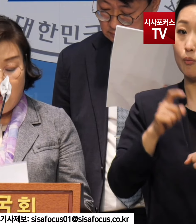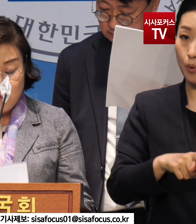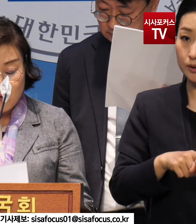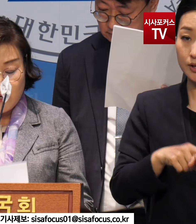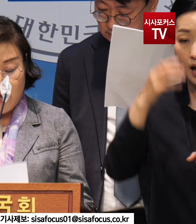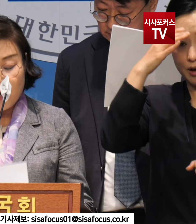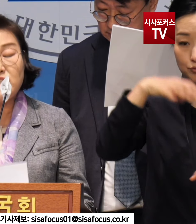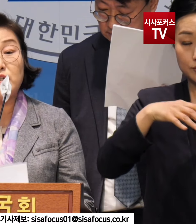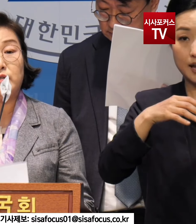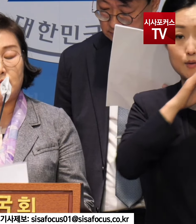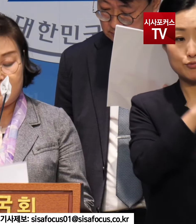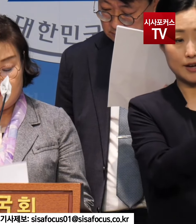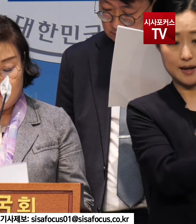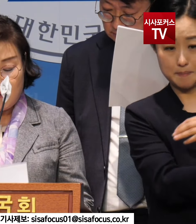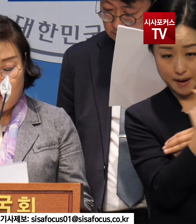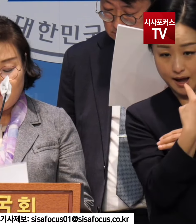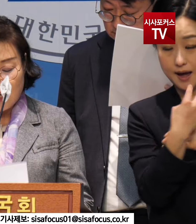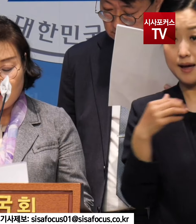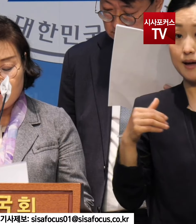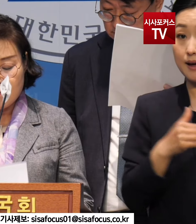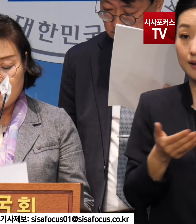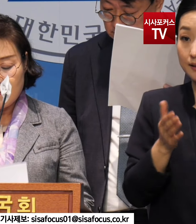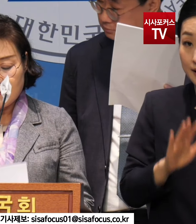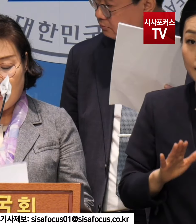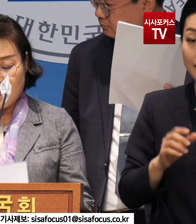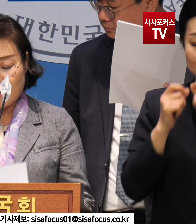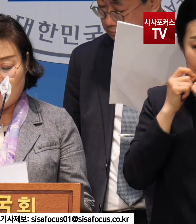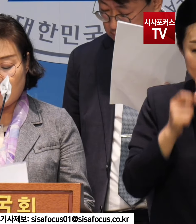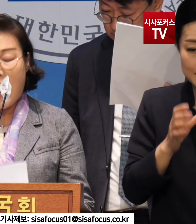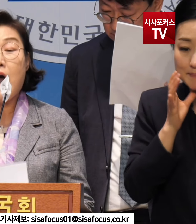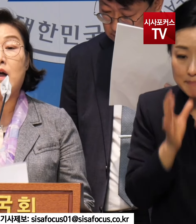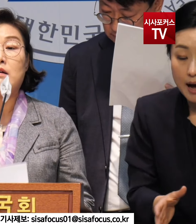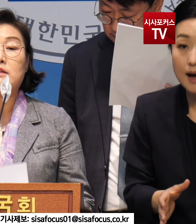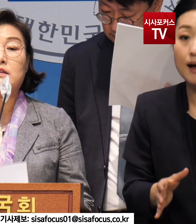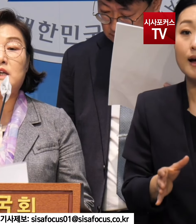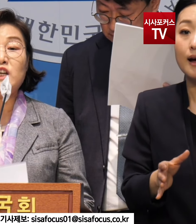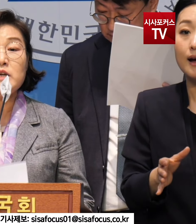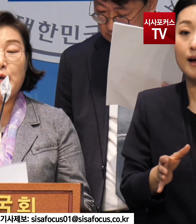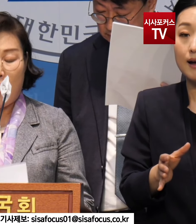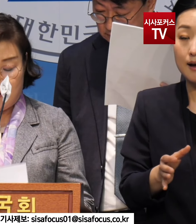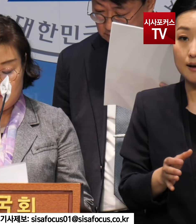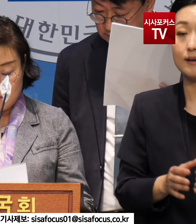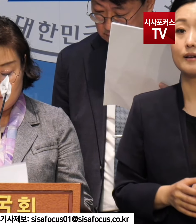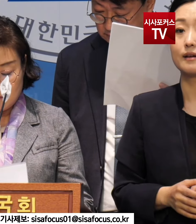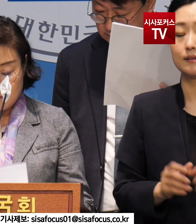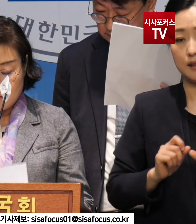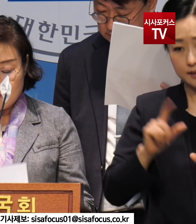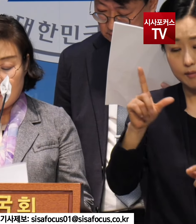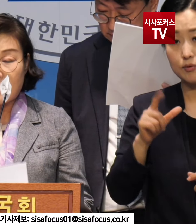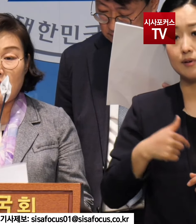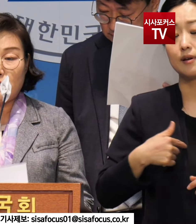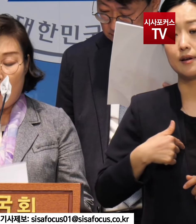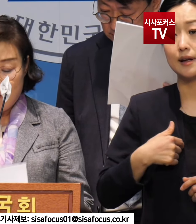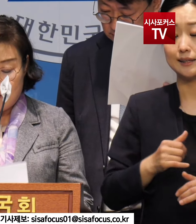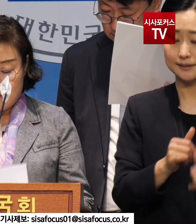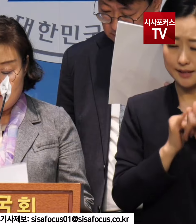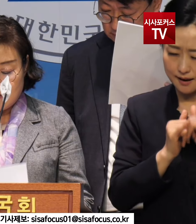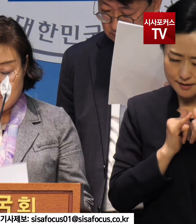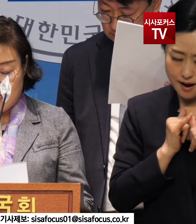온 대한민국의 현실은 범죄 중 사기 건수가 1위이며